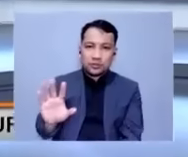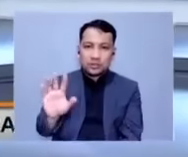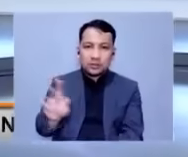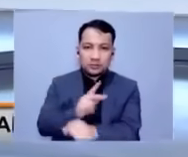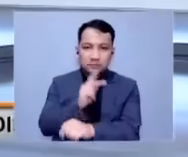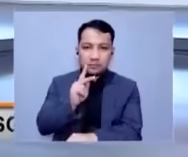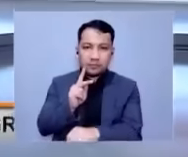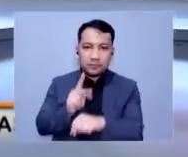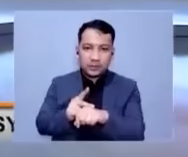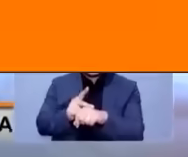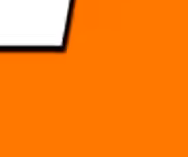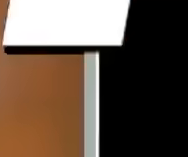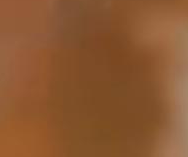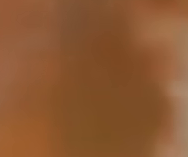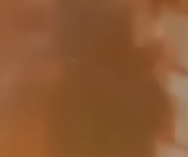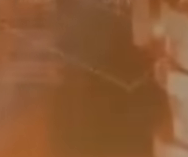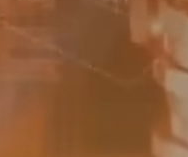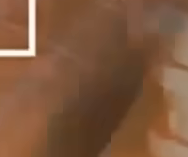Frontline Pilipinas.